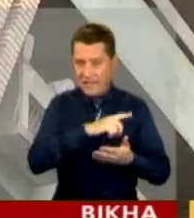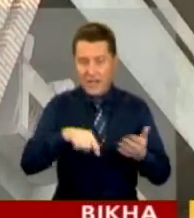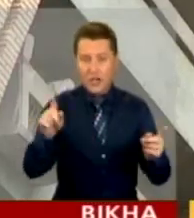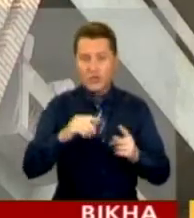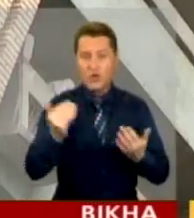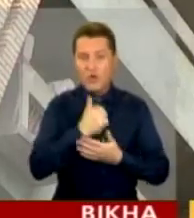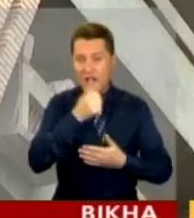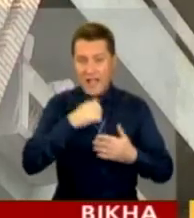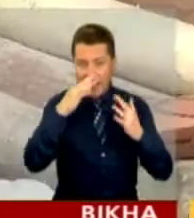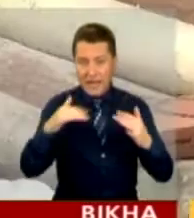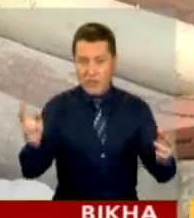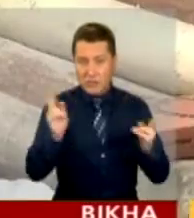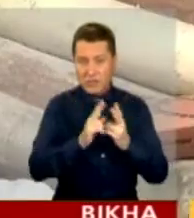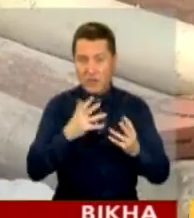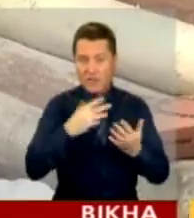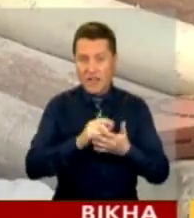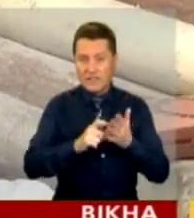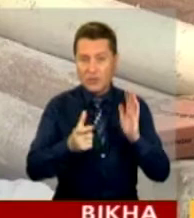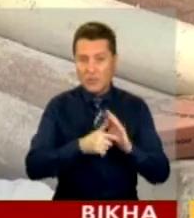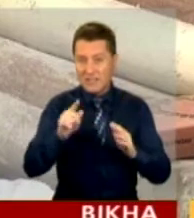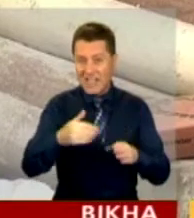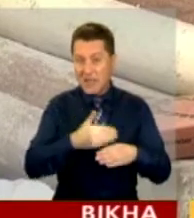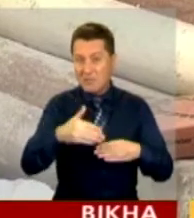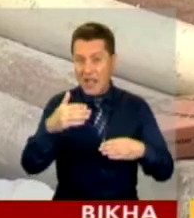такими темпами відновлюваних робіт, які є нині,